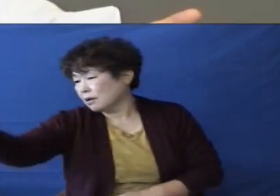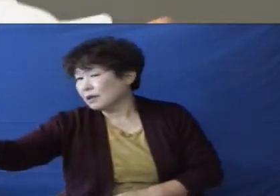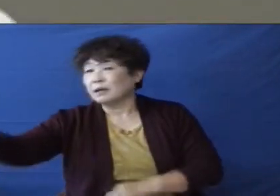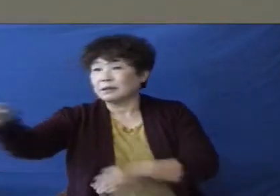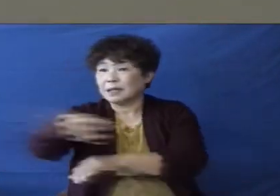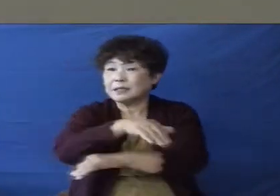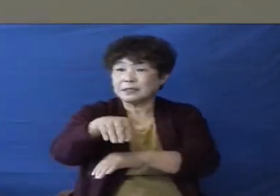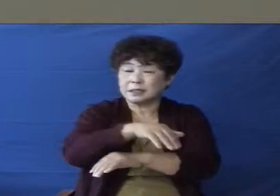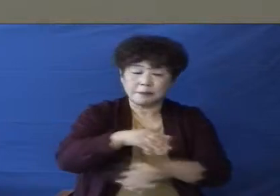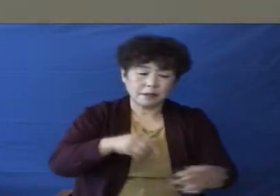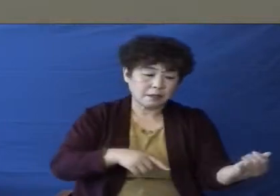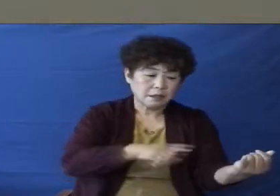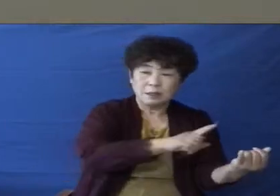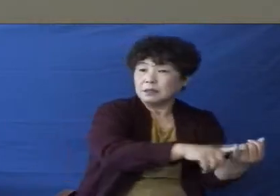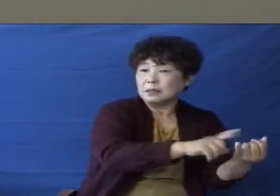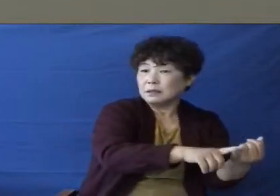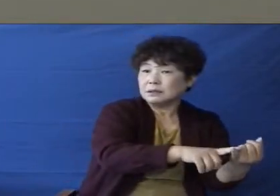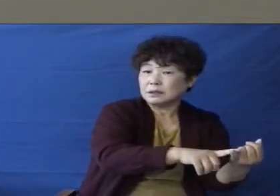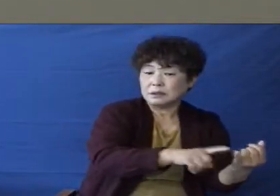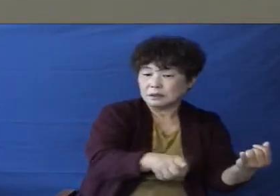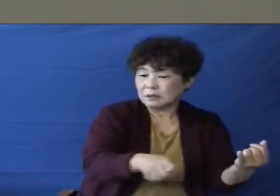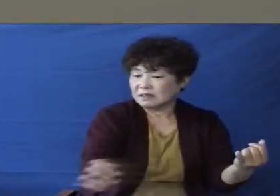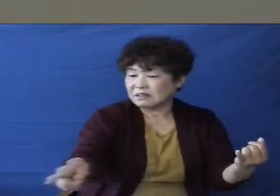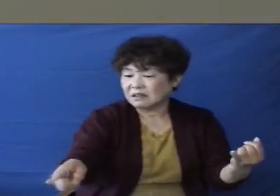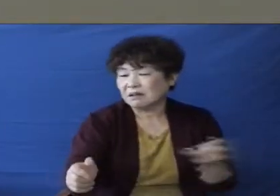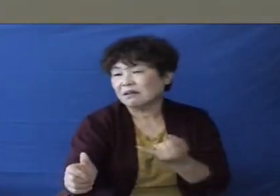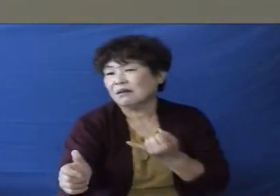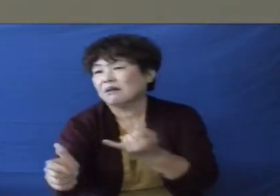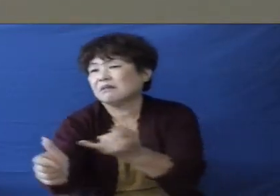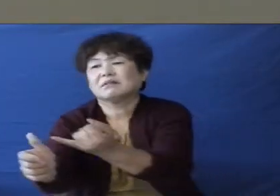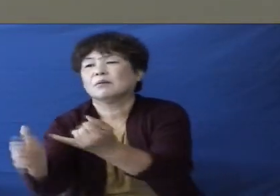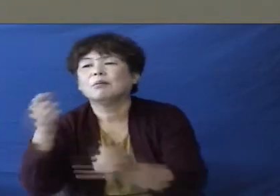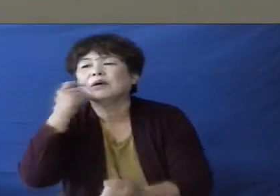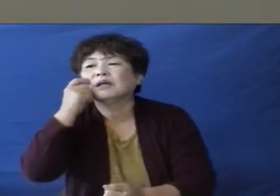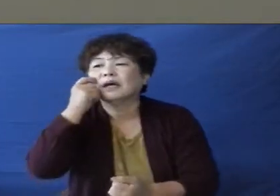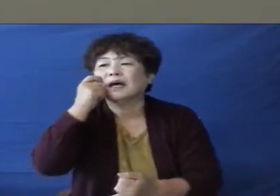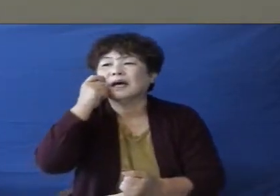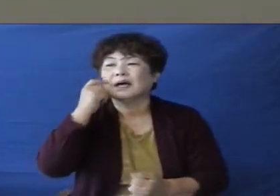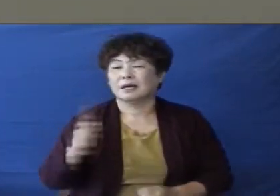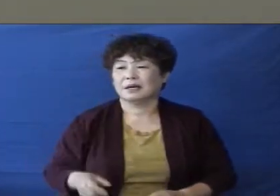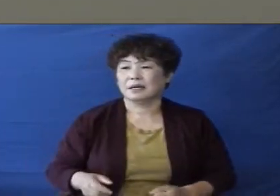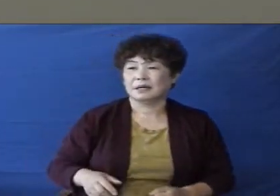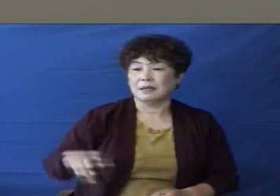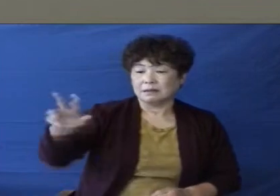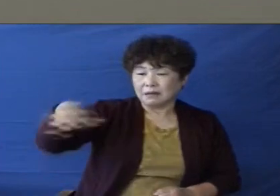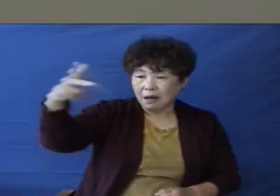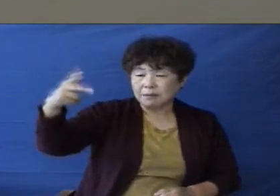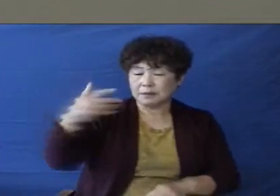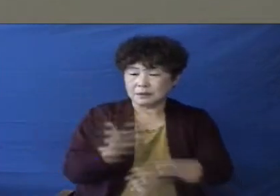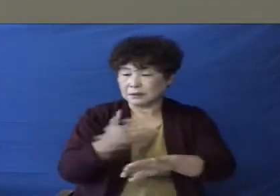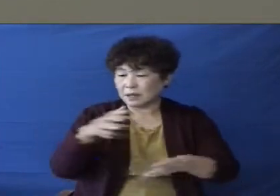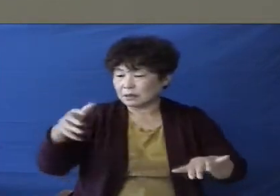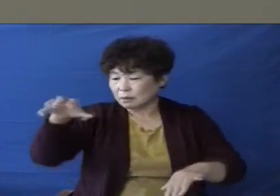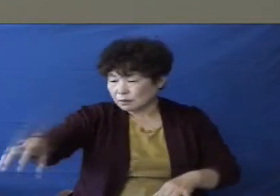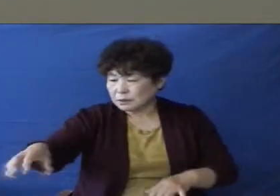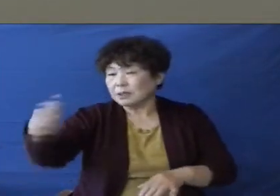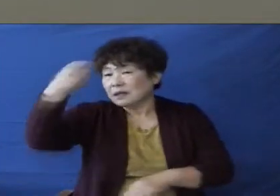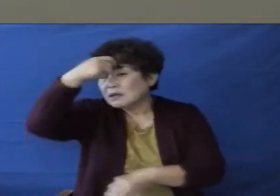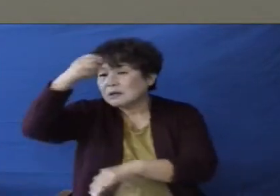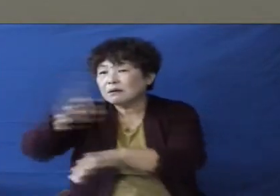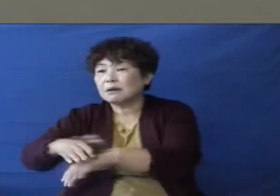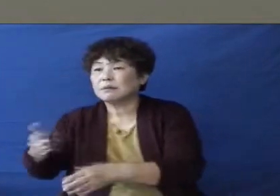그러니까 예수님은 오늘은 이 회당에서 잇지만 내일은 어느 회당에 로 갈지 의 다음주 안식일에는 어딜 해당 으로 갈지